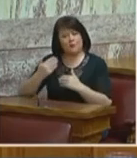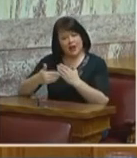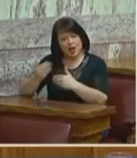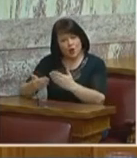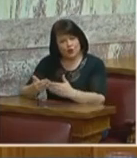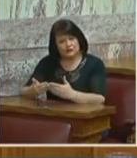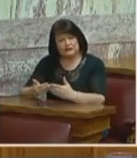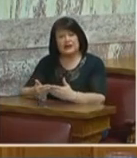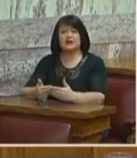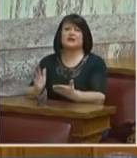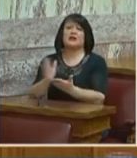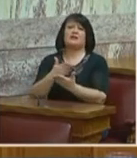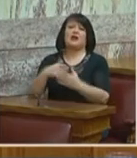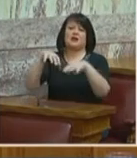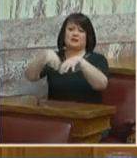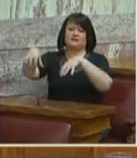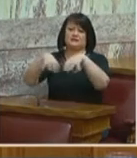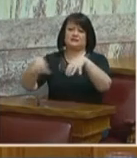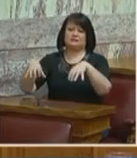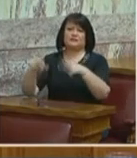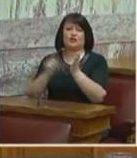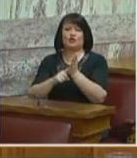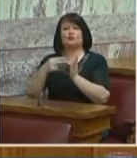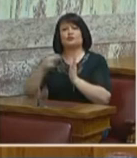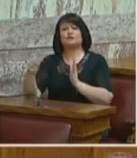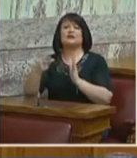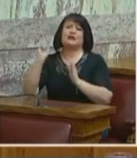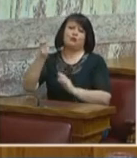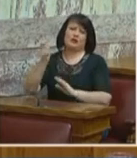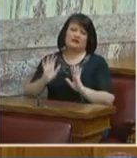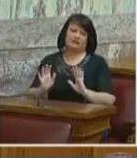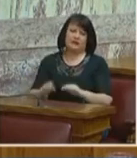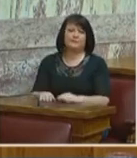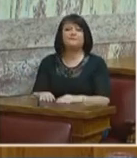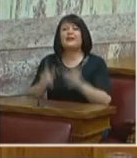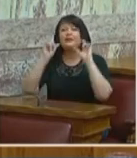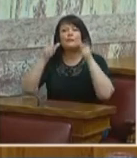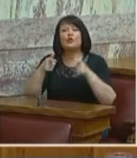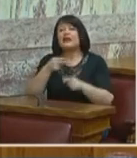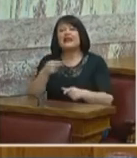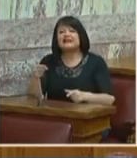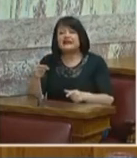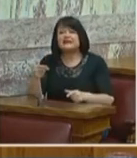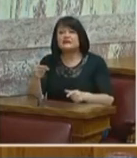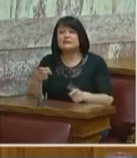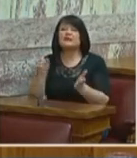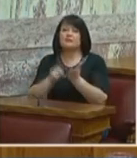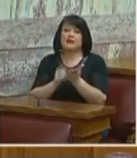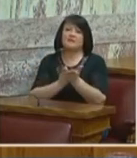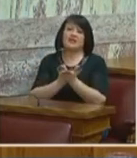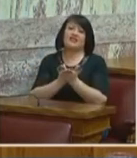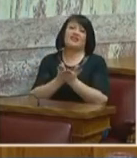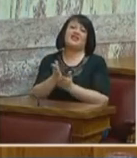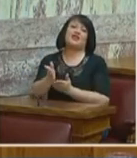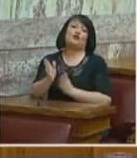διάκριση των λειτουργιών, των θεσμών και του πολιτεύματος. Δημοκρατία χωρίς δικαιοσύνη δεν